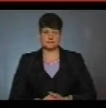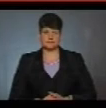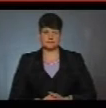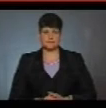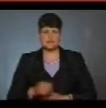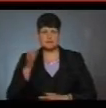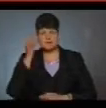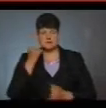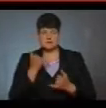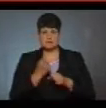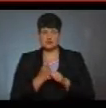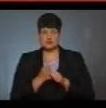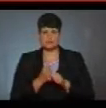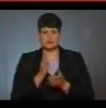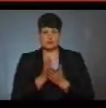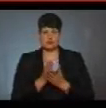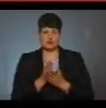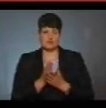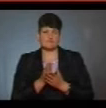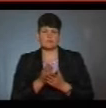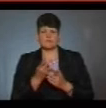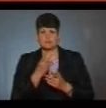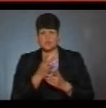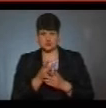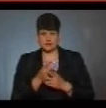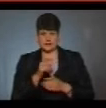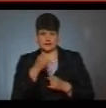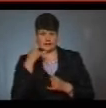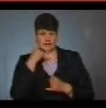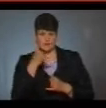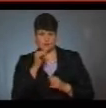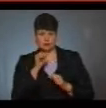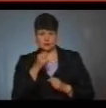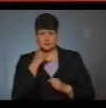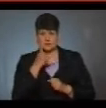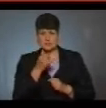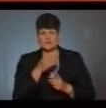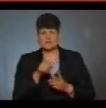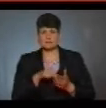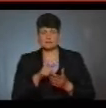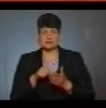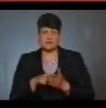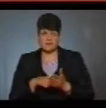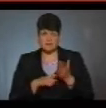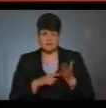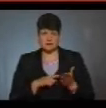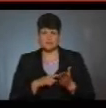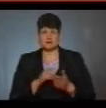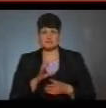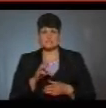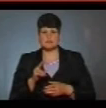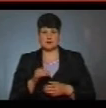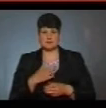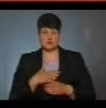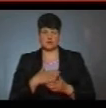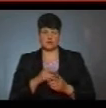Нагадаю, ми працюємо у прямому ефірі, телефон студії бачите на своїх екранах, тож є можливість ще зателефонувати і поставити запитання спікерам нашої